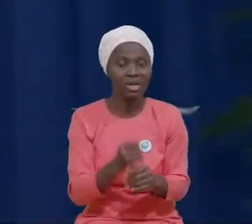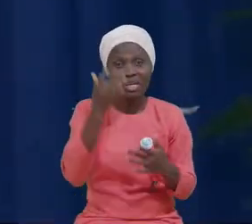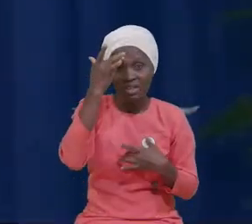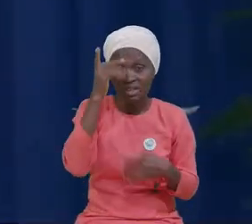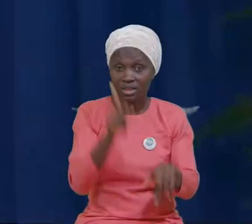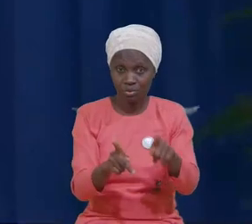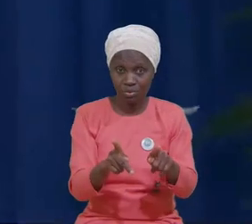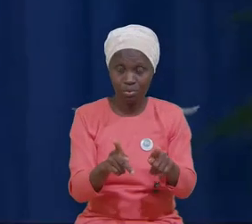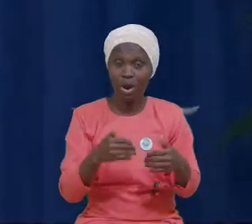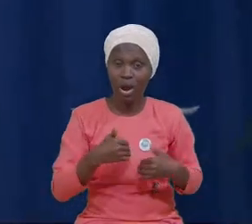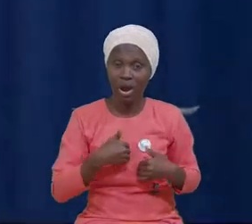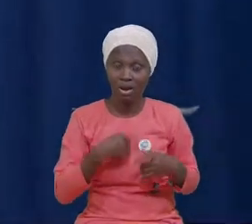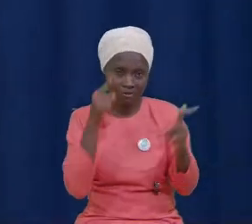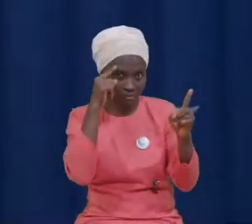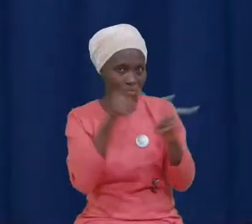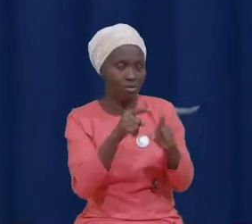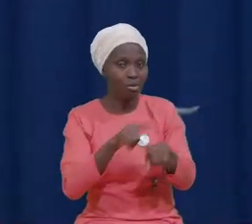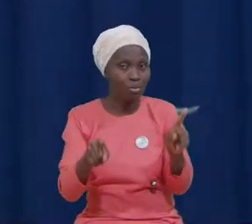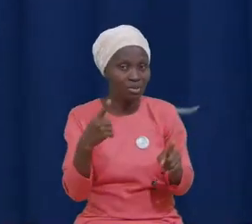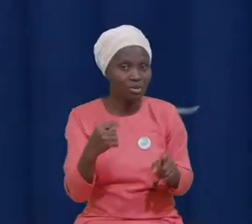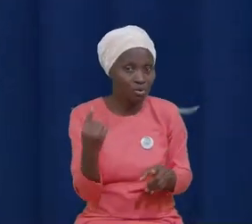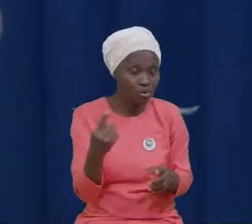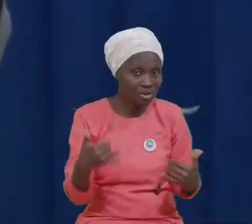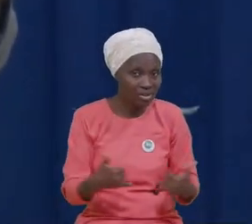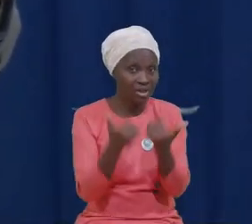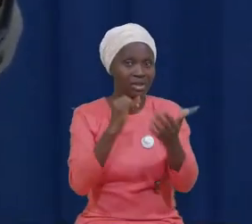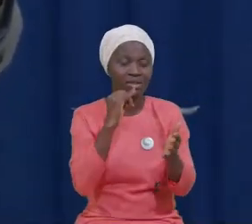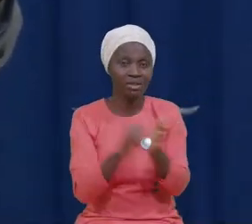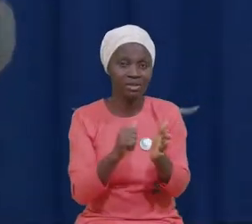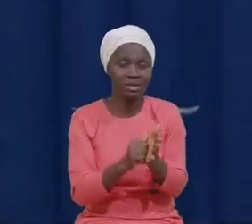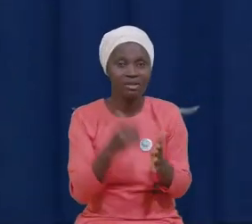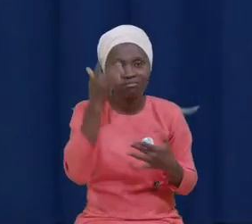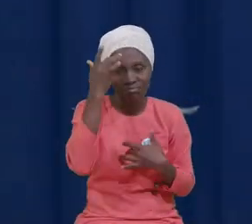D'ailleurs, les malades ont des objectifs. Mais le seul défi, c'est la maladie